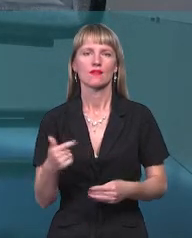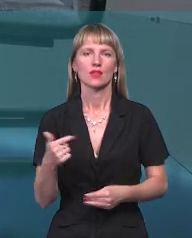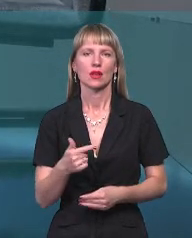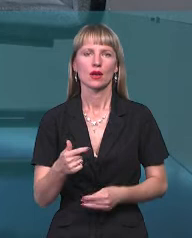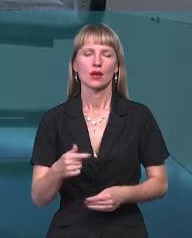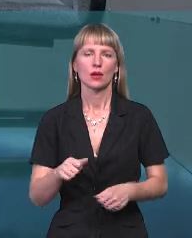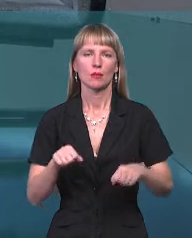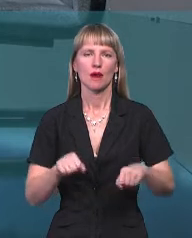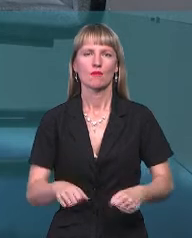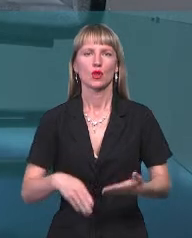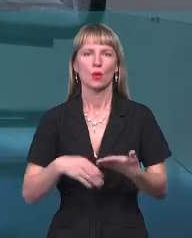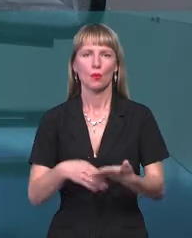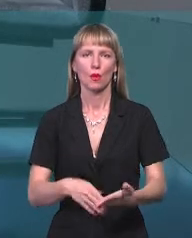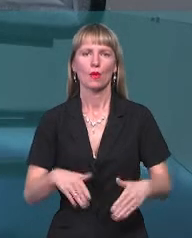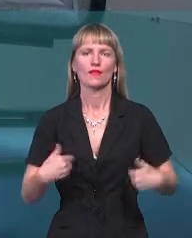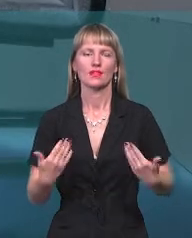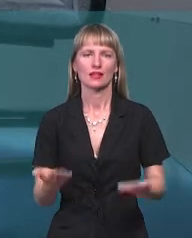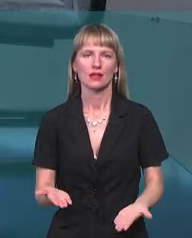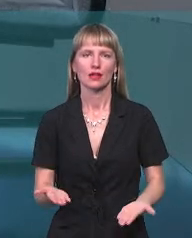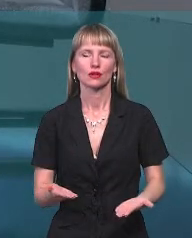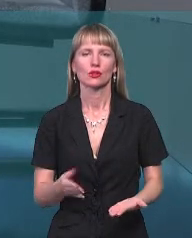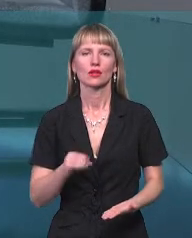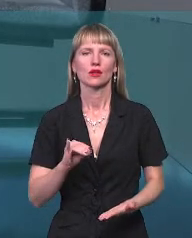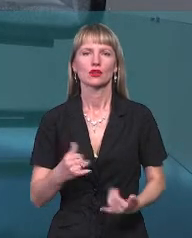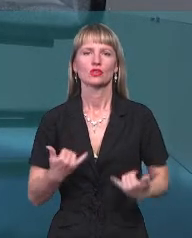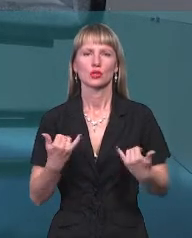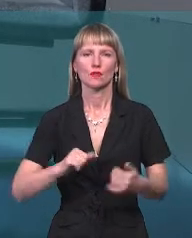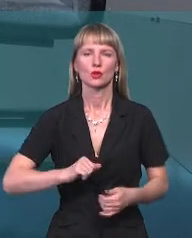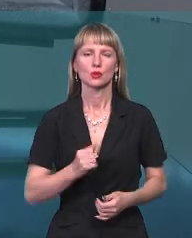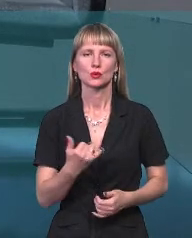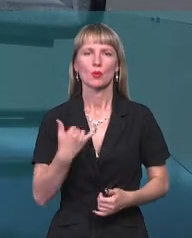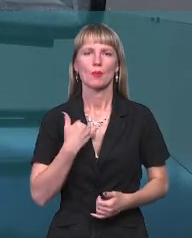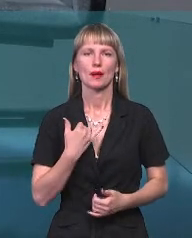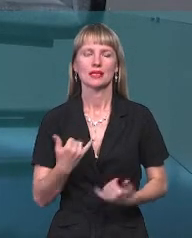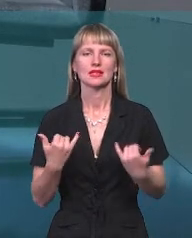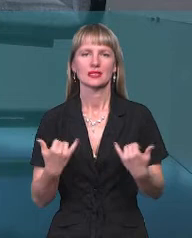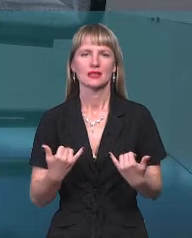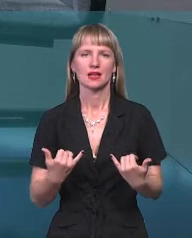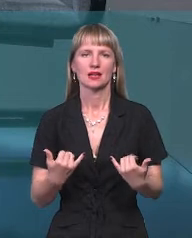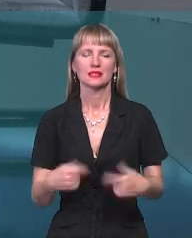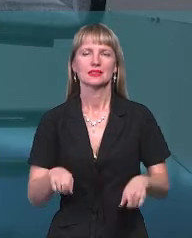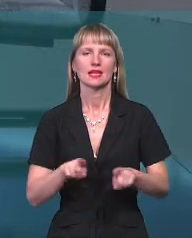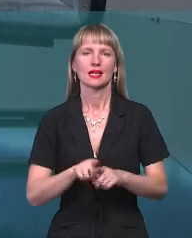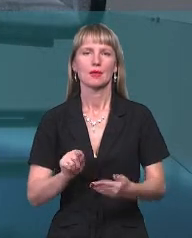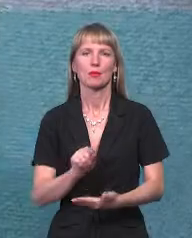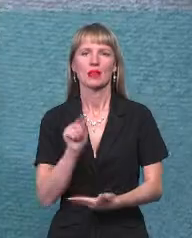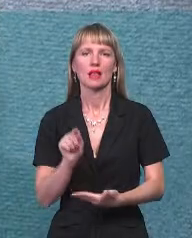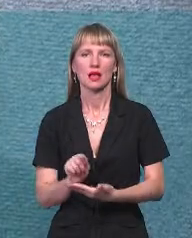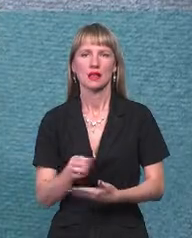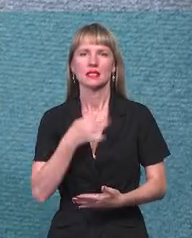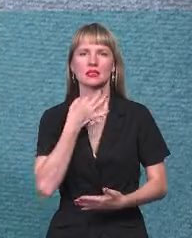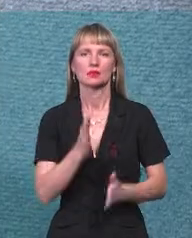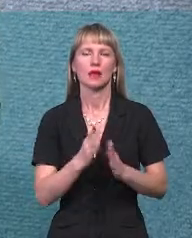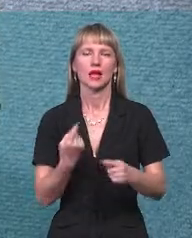правової допомоги. Вітаю вас. Доброго дня. І, шановні друзі, у мене зараз до вас таке питання. Скажіть, будь ласка,